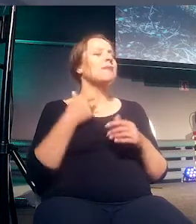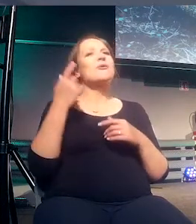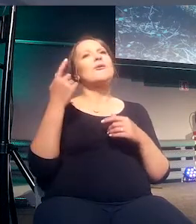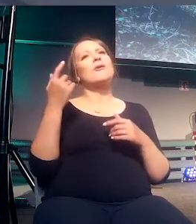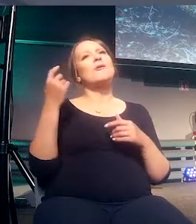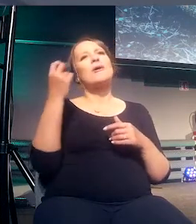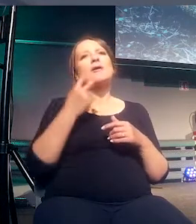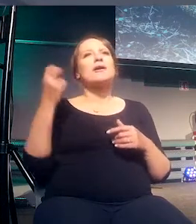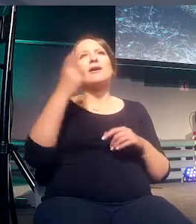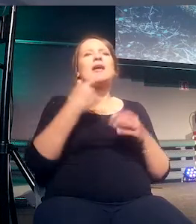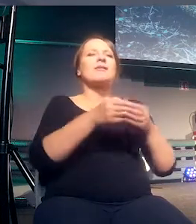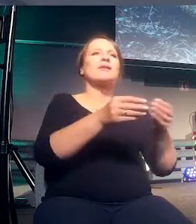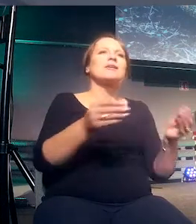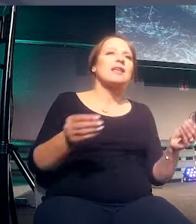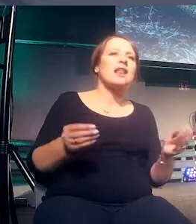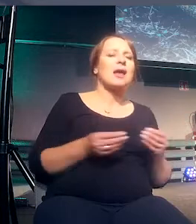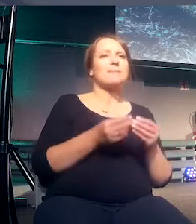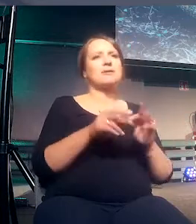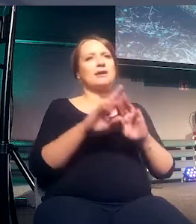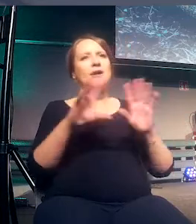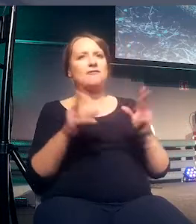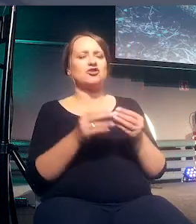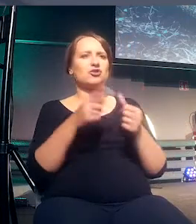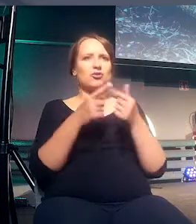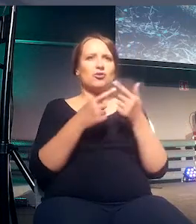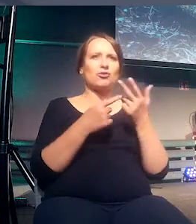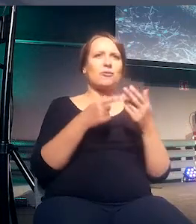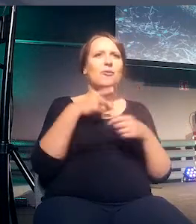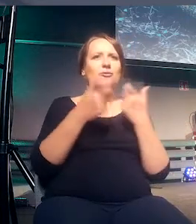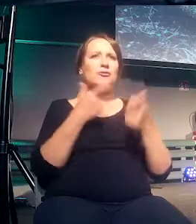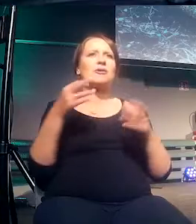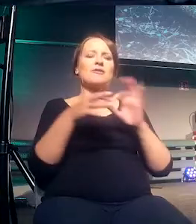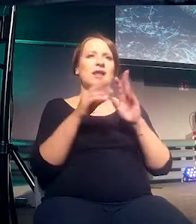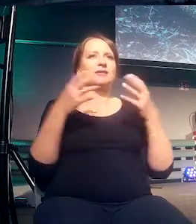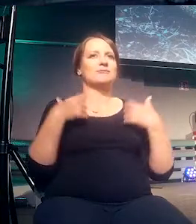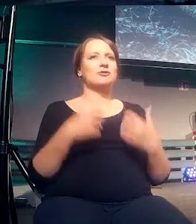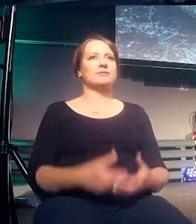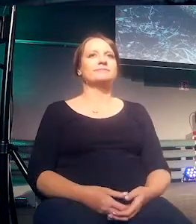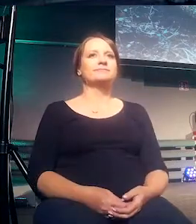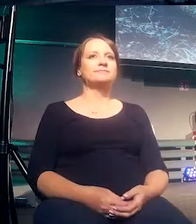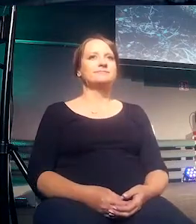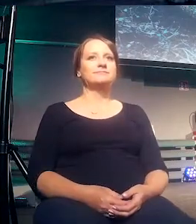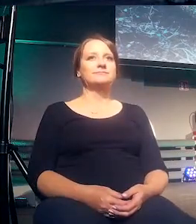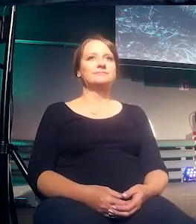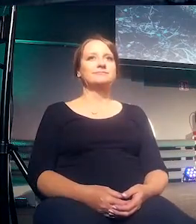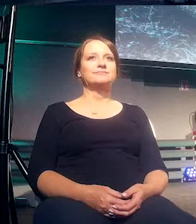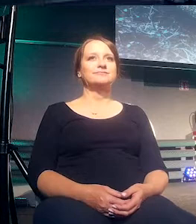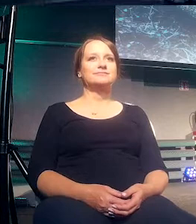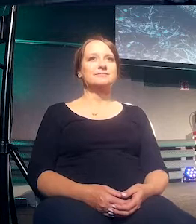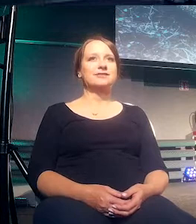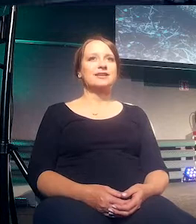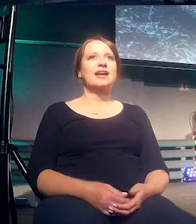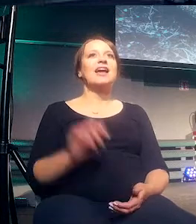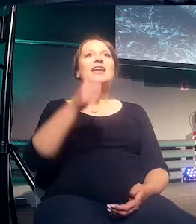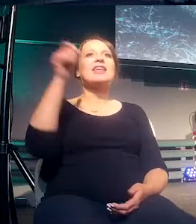zainteresowania gliną, ceramiką czy cięciem drewna jest na poziomie mniej więcej minus życie. Wtedy od jednego z